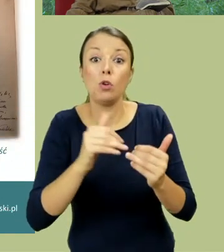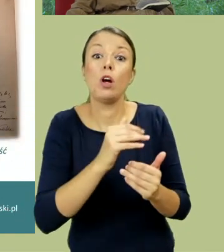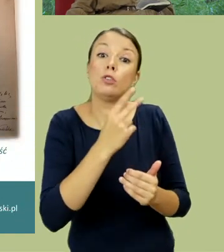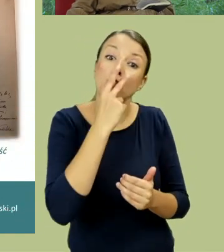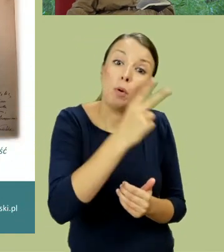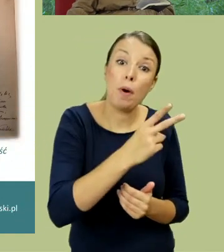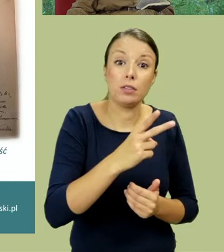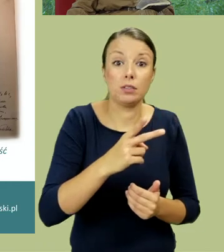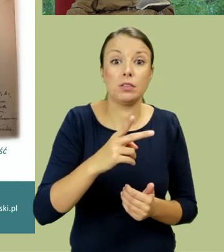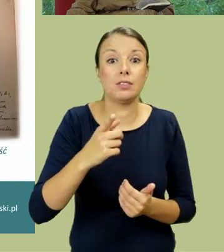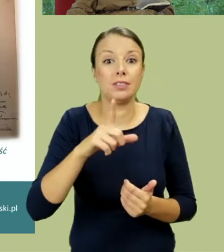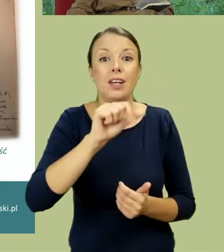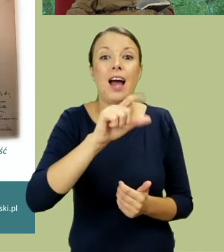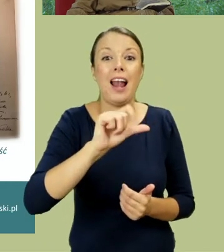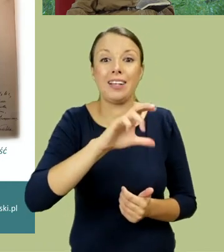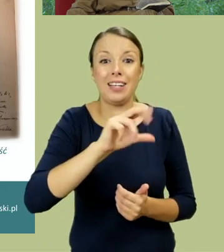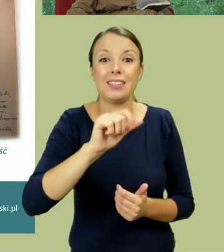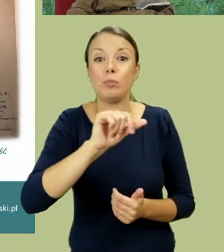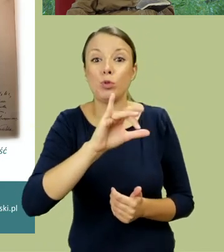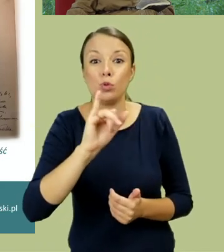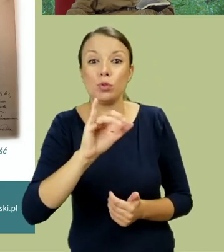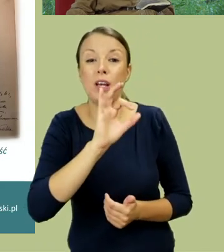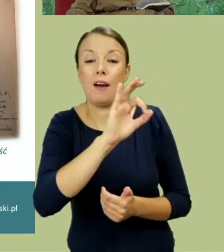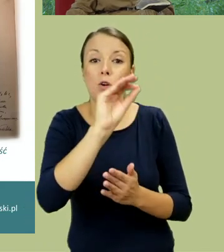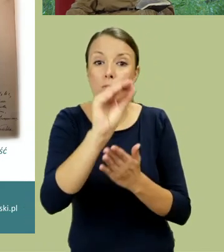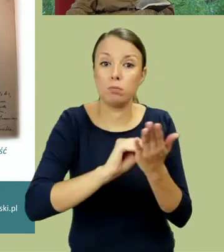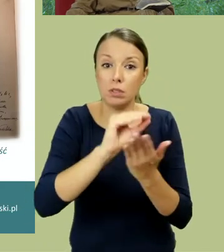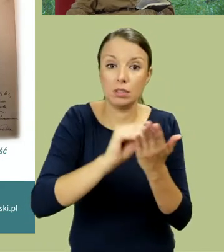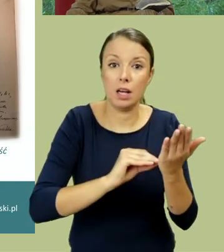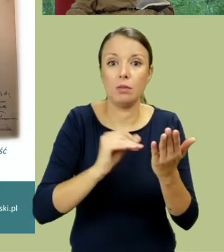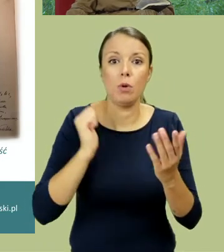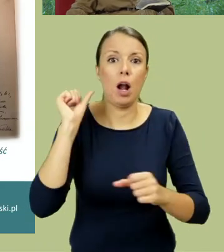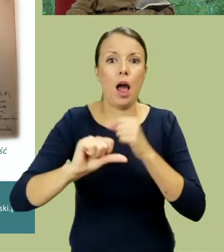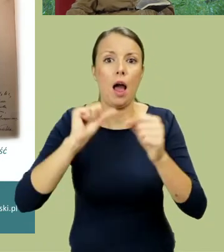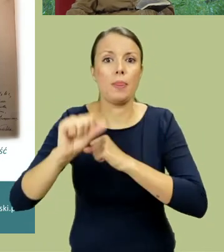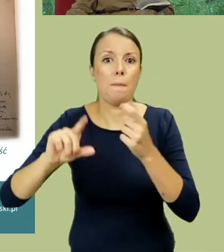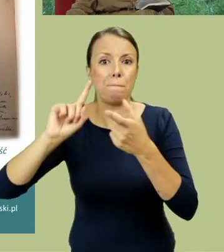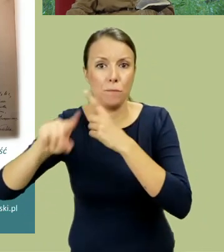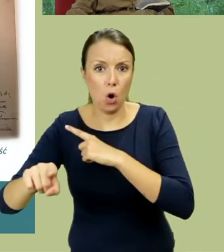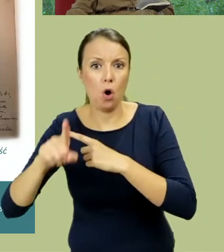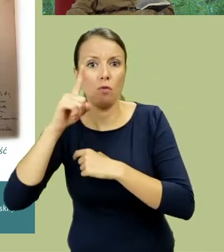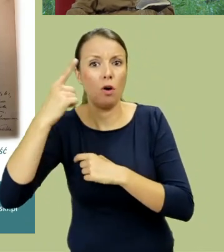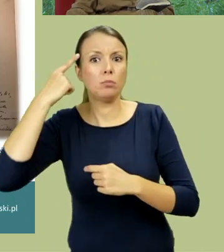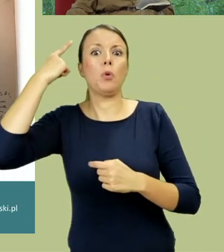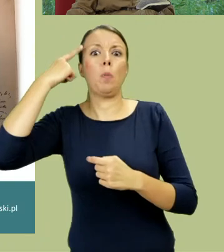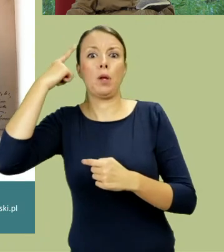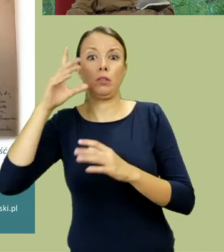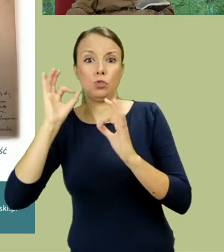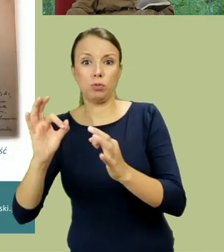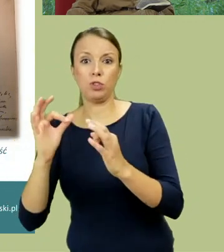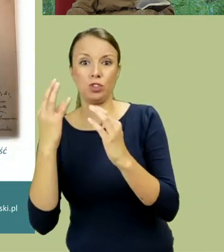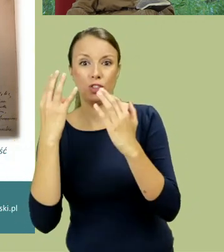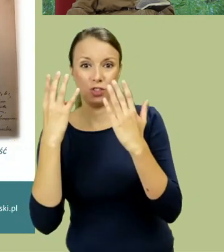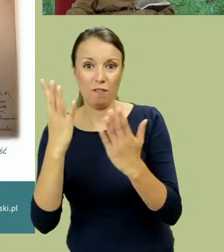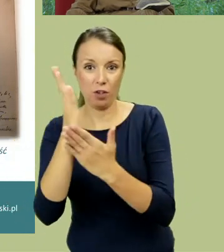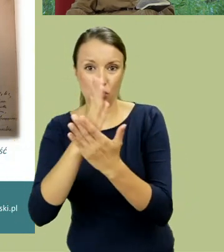dobrze zapamiętała, pisząc po latach swoje wspomnienia, że te 9 rozdziałów z 10 były